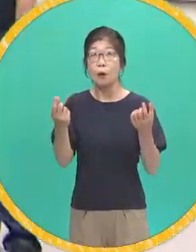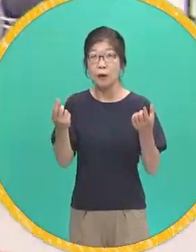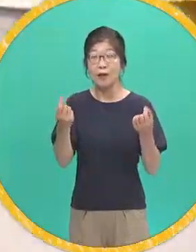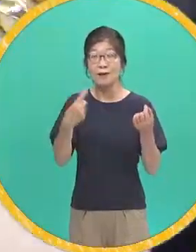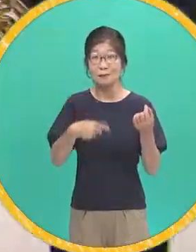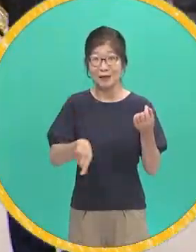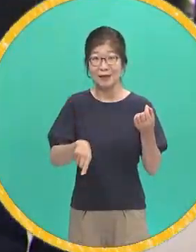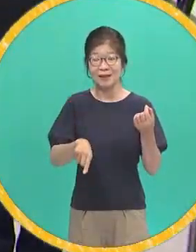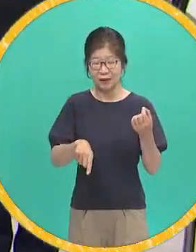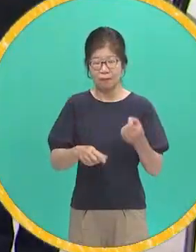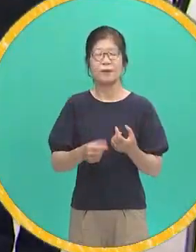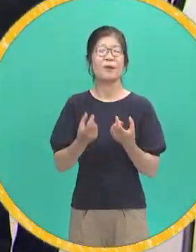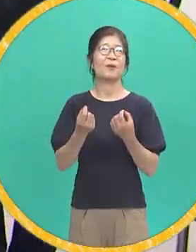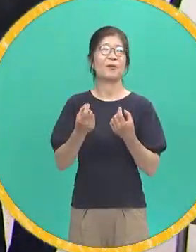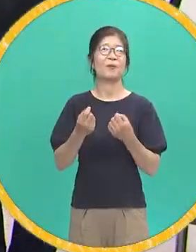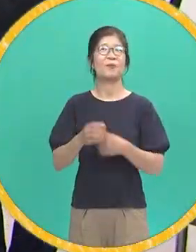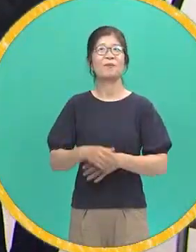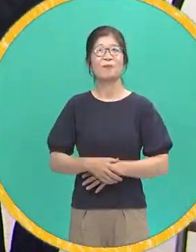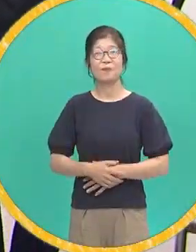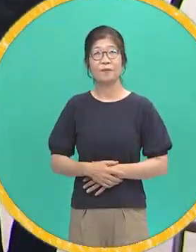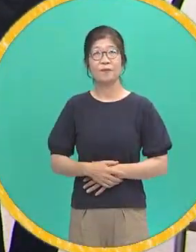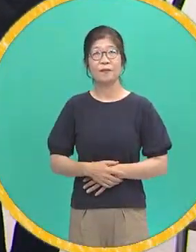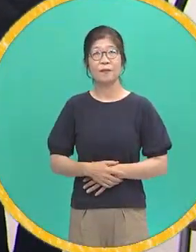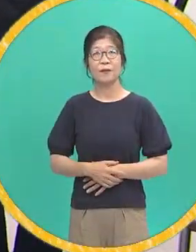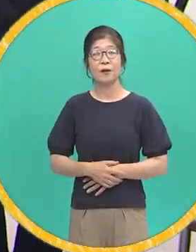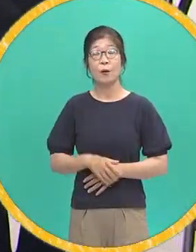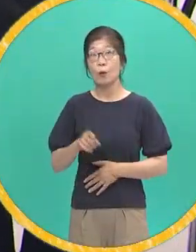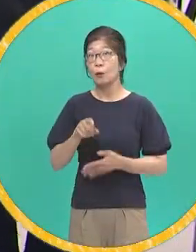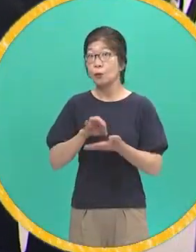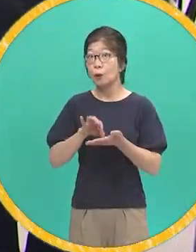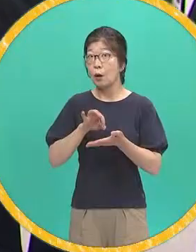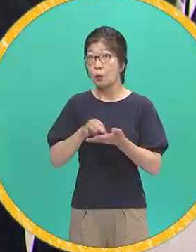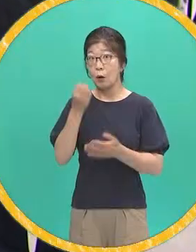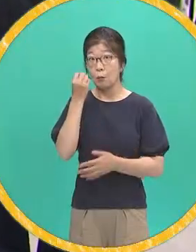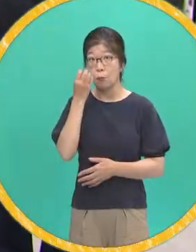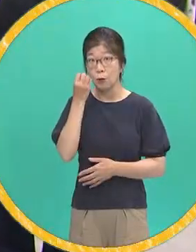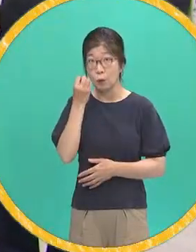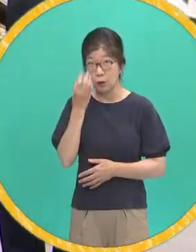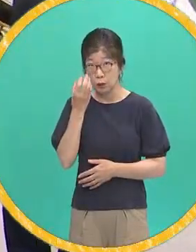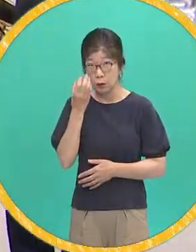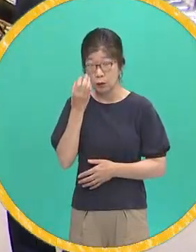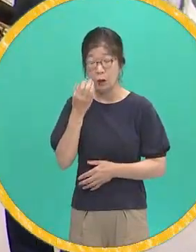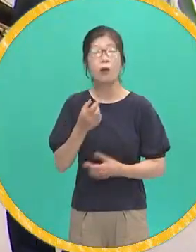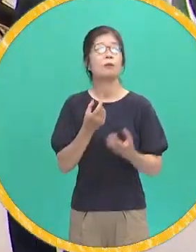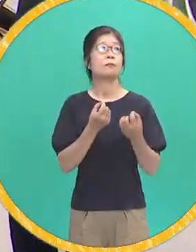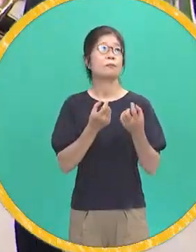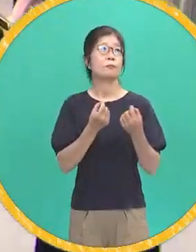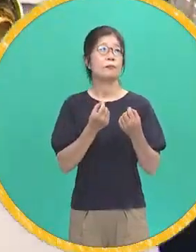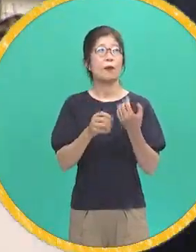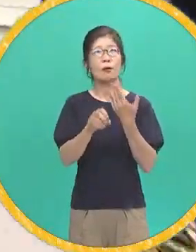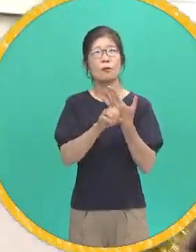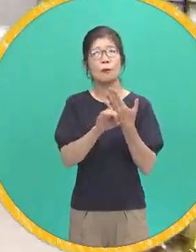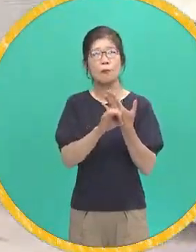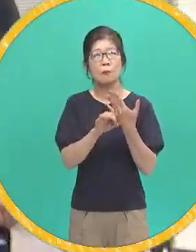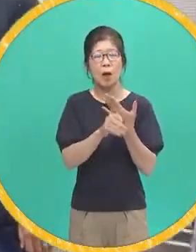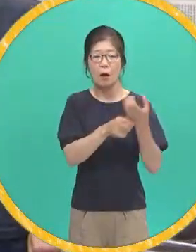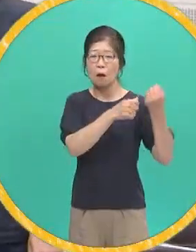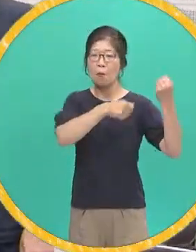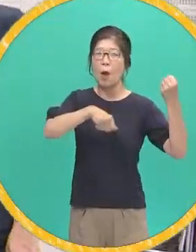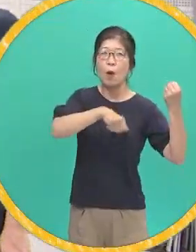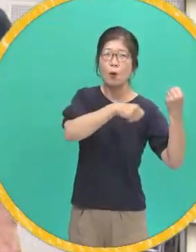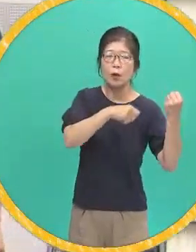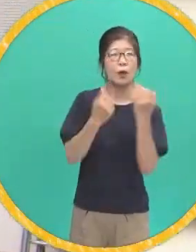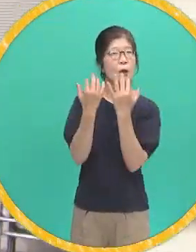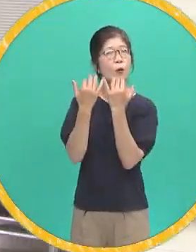ビューグルというものなんですねそれを使っているっていうのはやっぱり珍しいことなんですか吹奏楽と